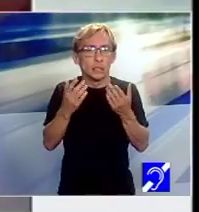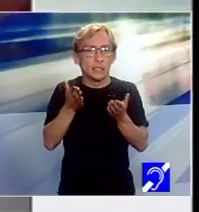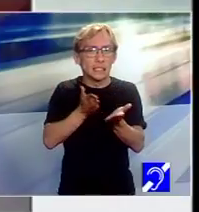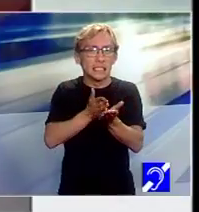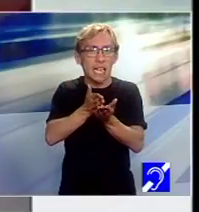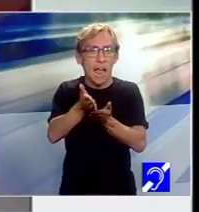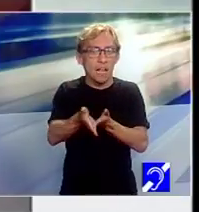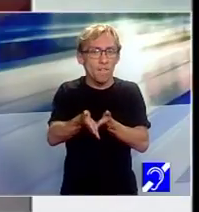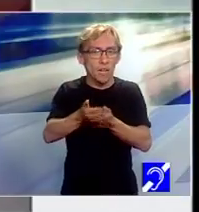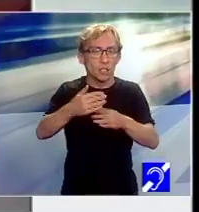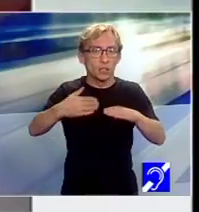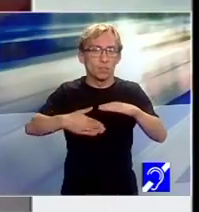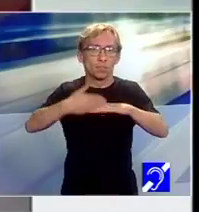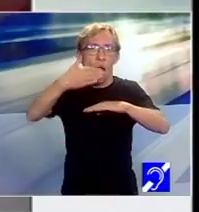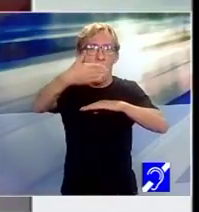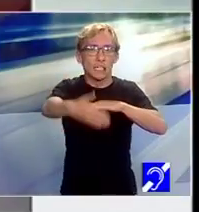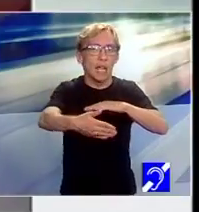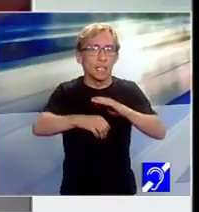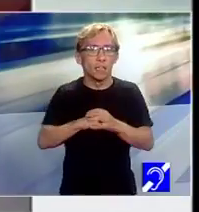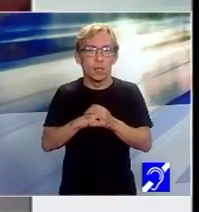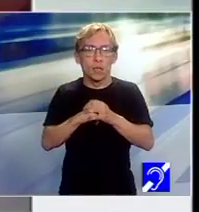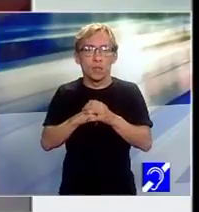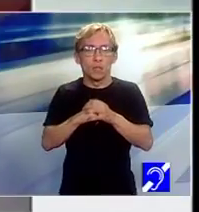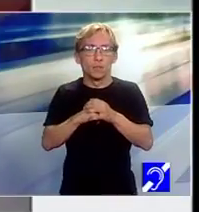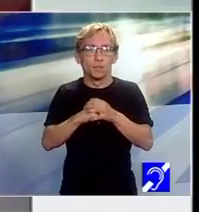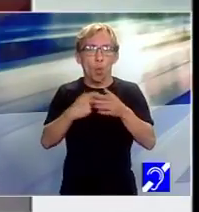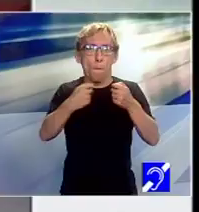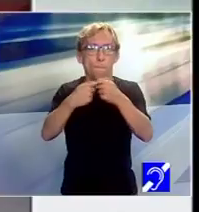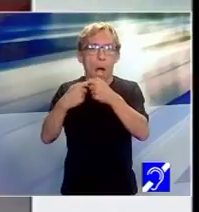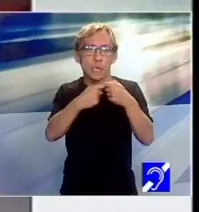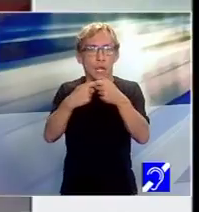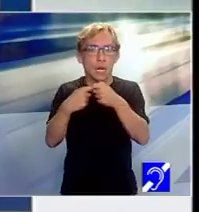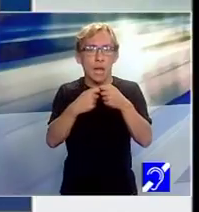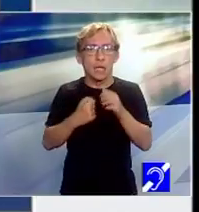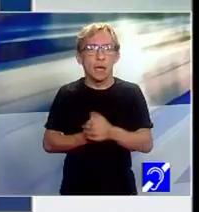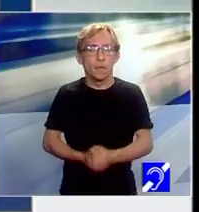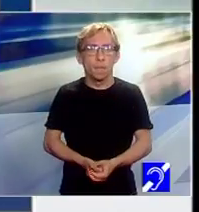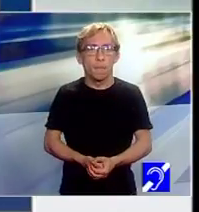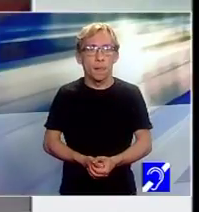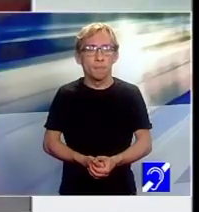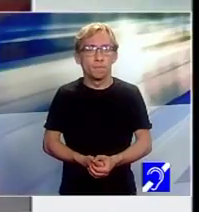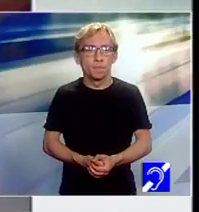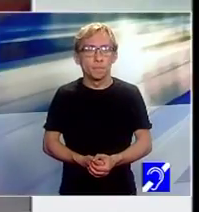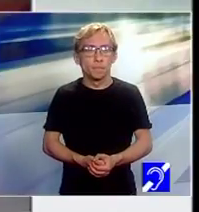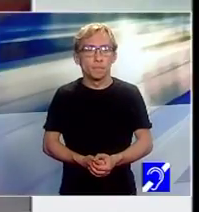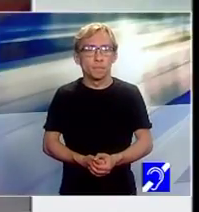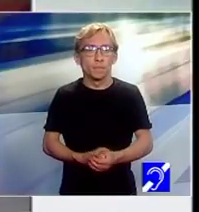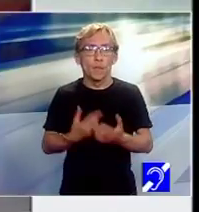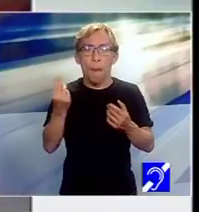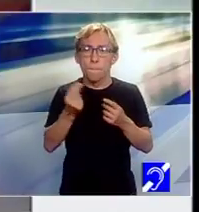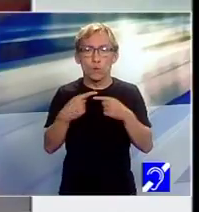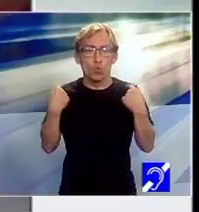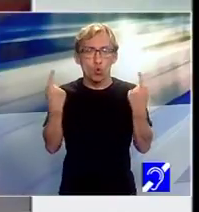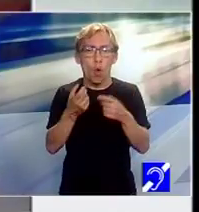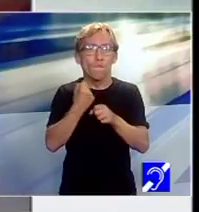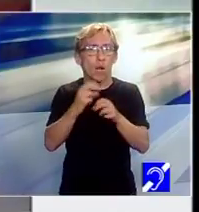servicii, că nu este un serviciu externalizat, este un parteneriat cu o companie care e win-win. Pot să zic că e win-win. Și pentru noi este foarte